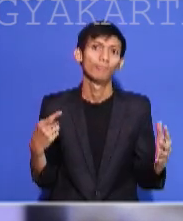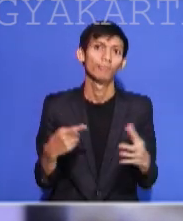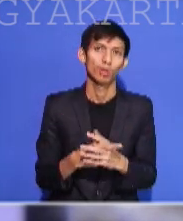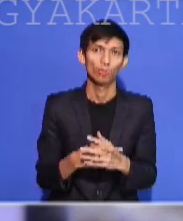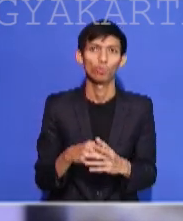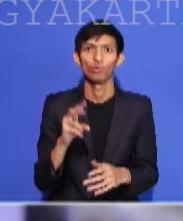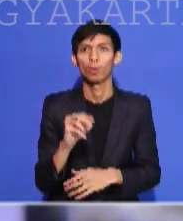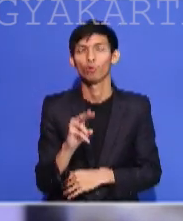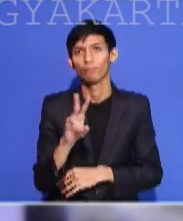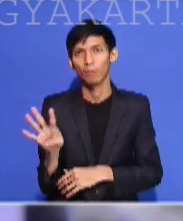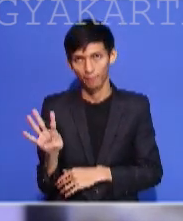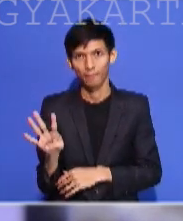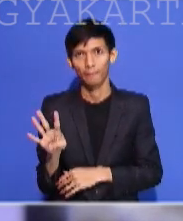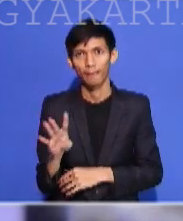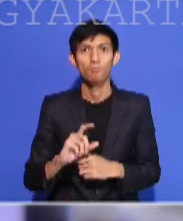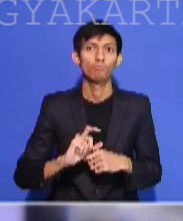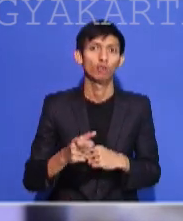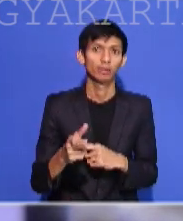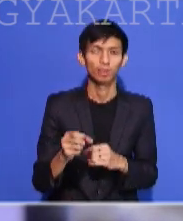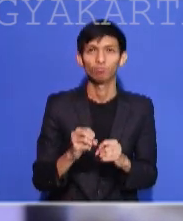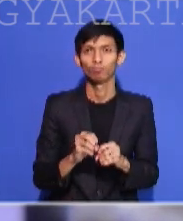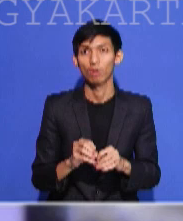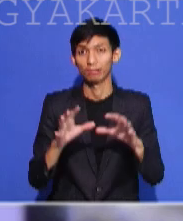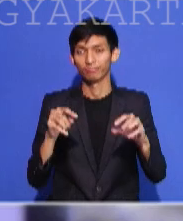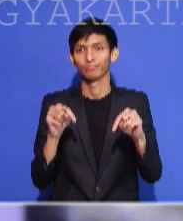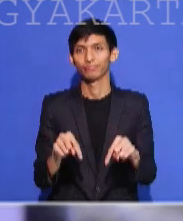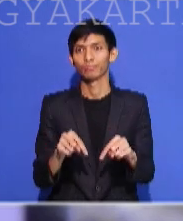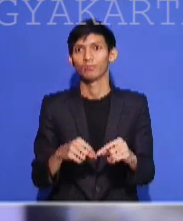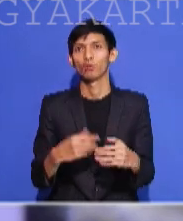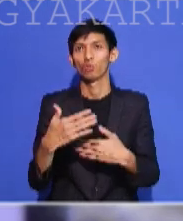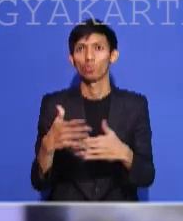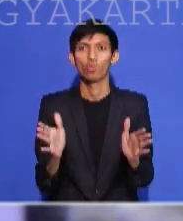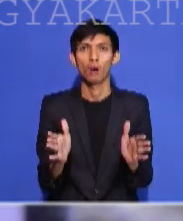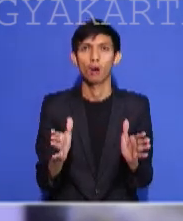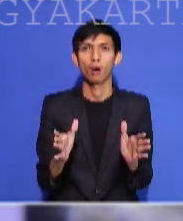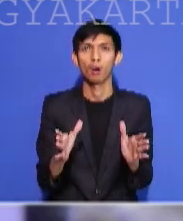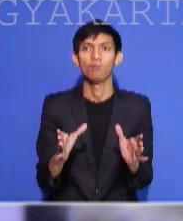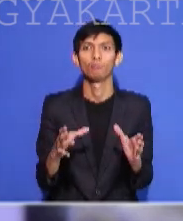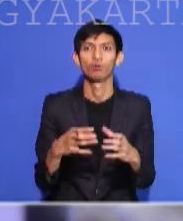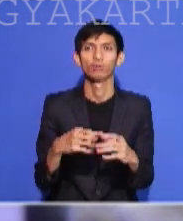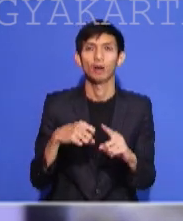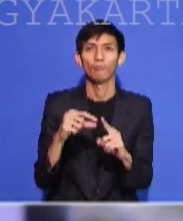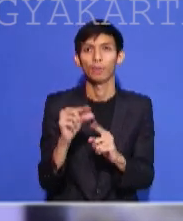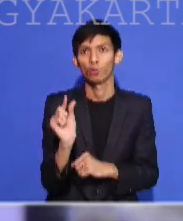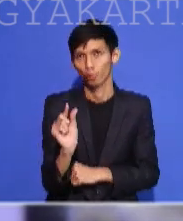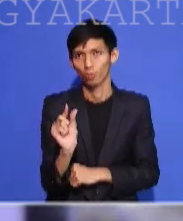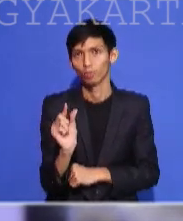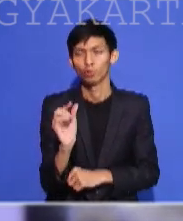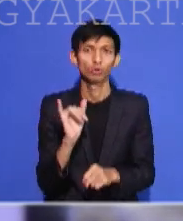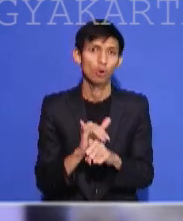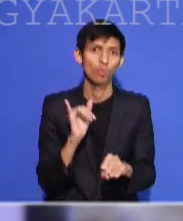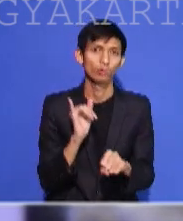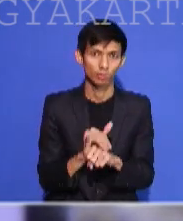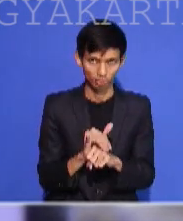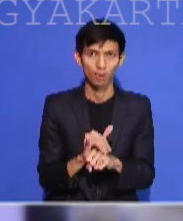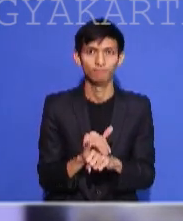2024 Proses pelepasan distribusi logistik berlangsung di gudang logistik KPU kota Yogyakarta KPU kota Yogyakarta memastikan